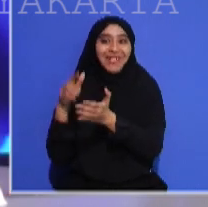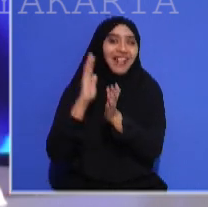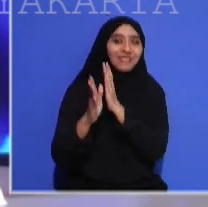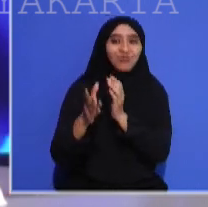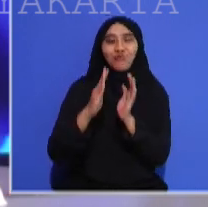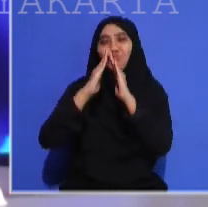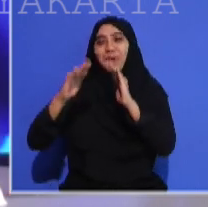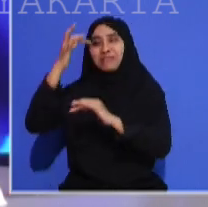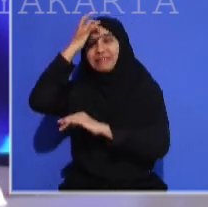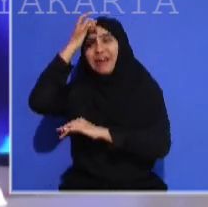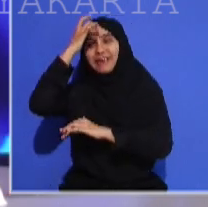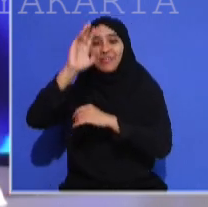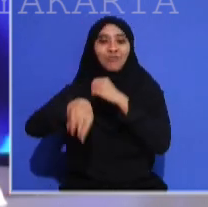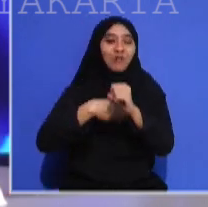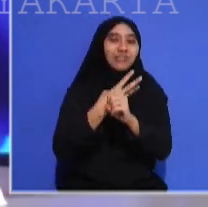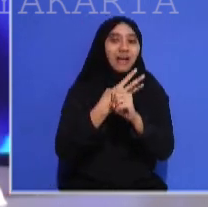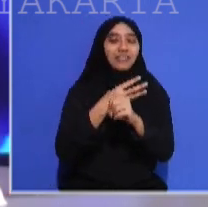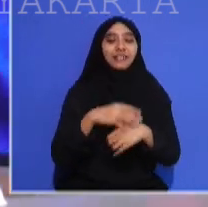Wonosari untuk dilakukan